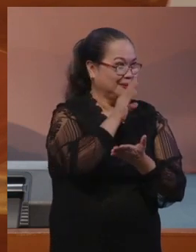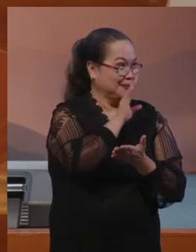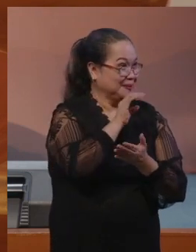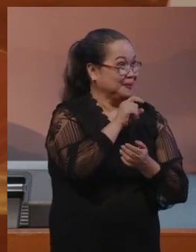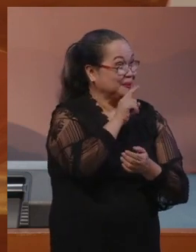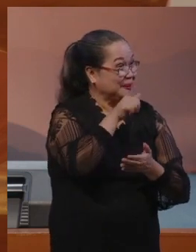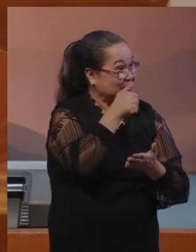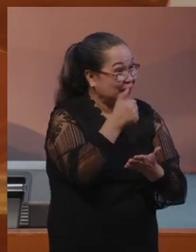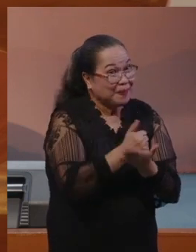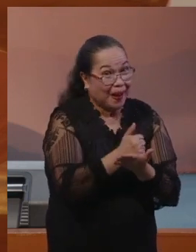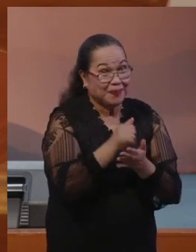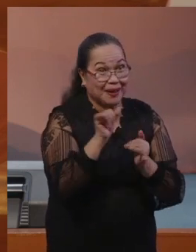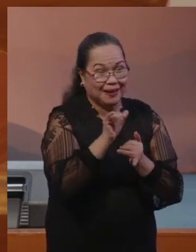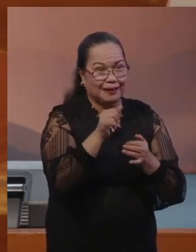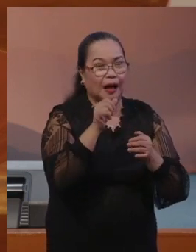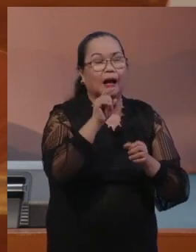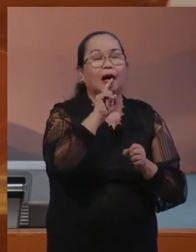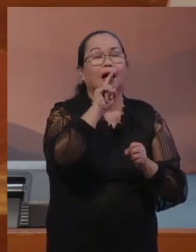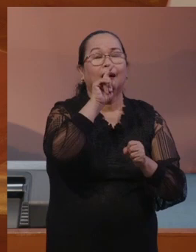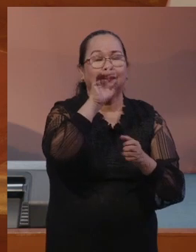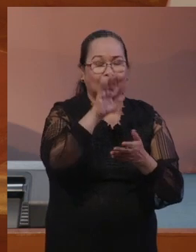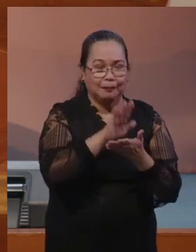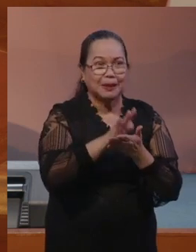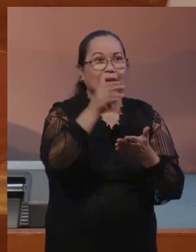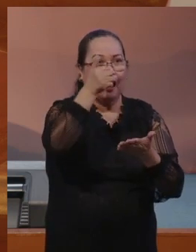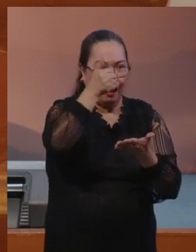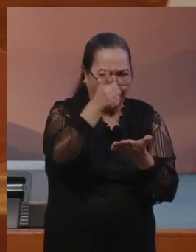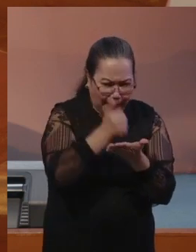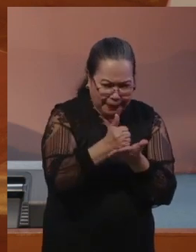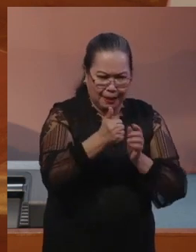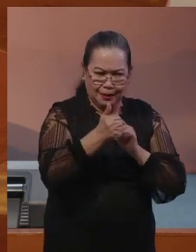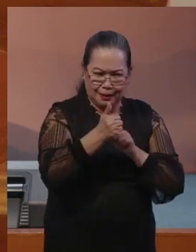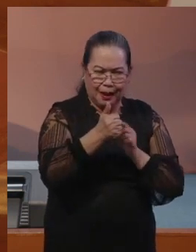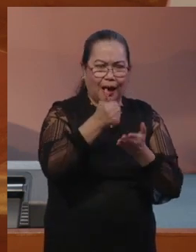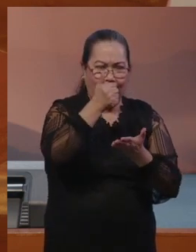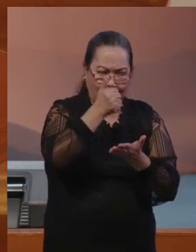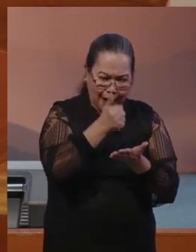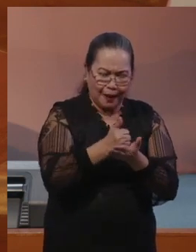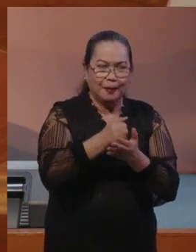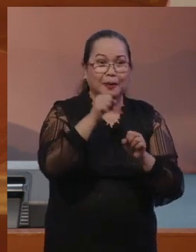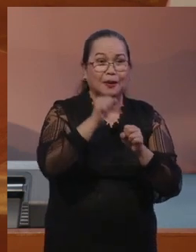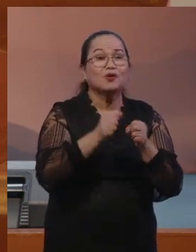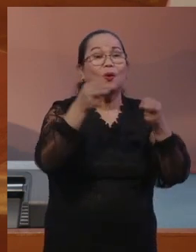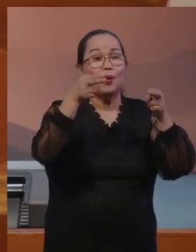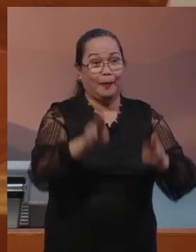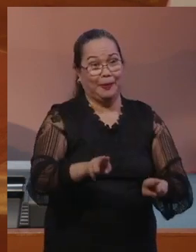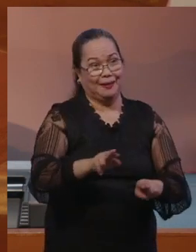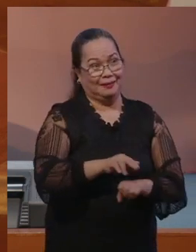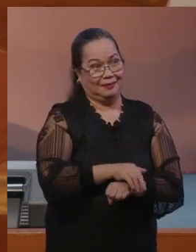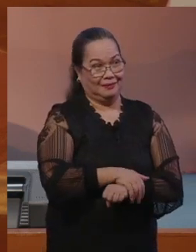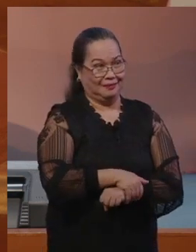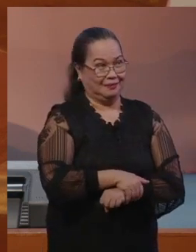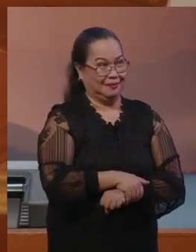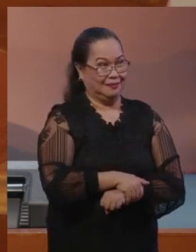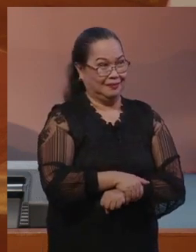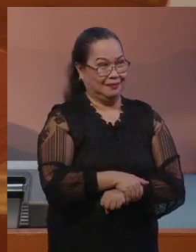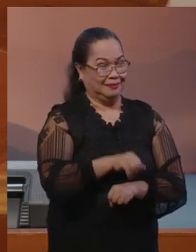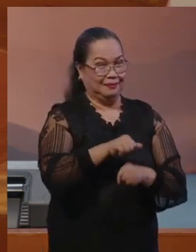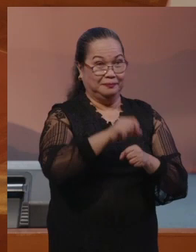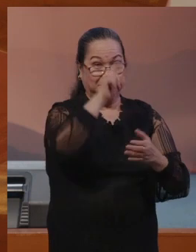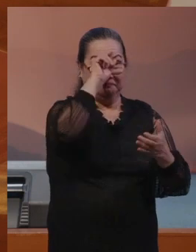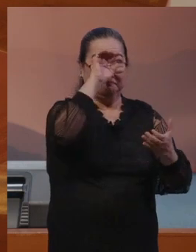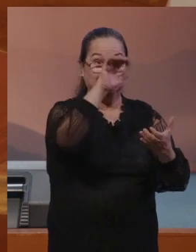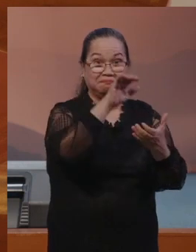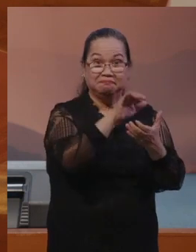According to your words, amen. Siya nawa, so be it. Siya ay nanampalataya